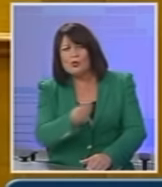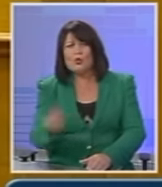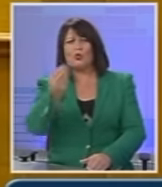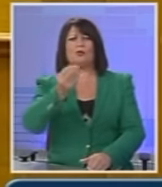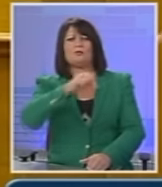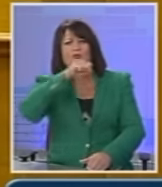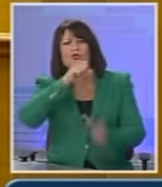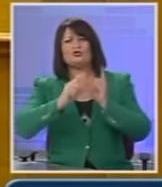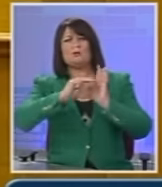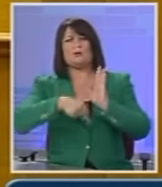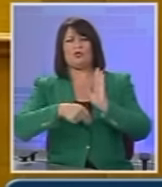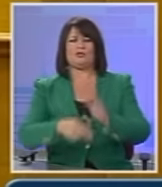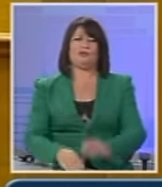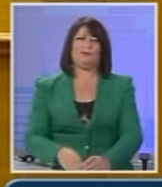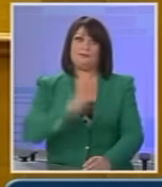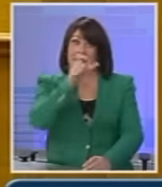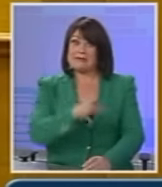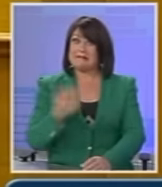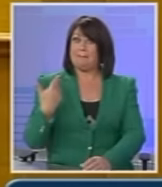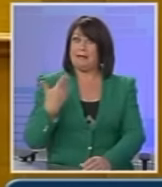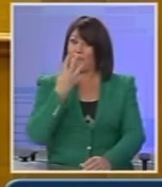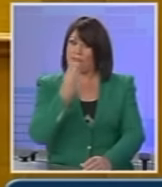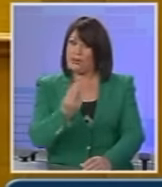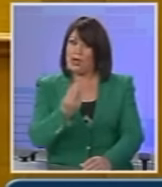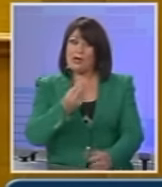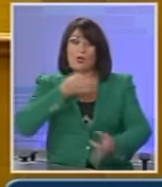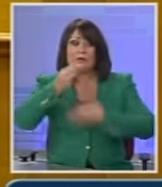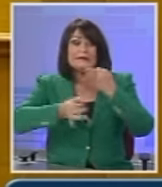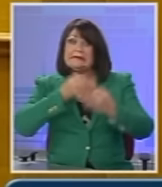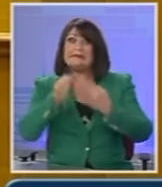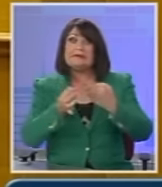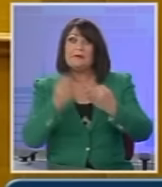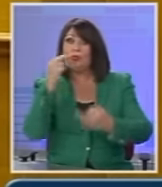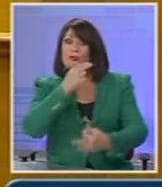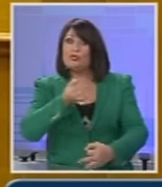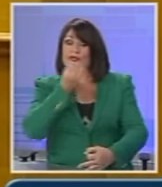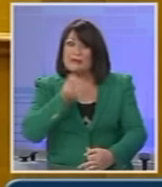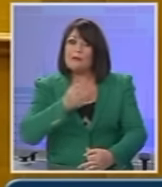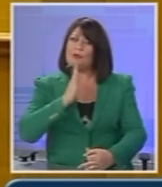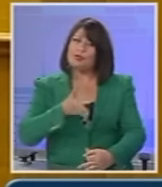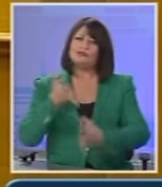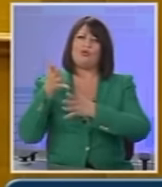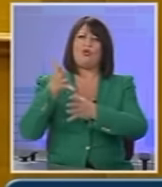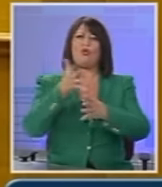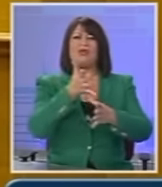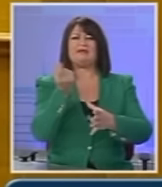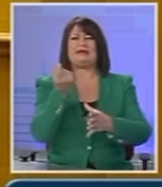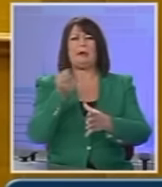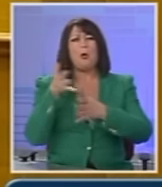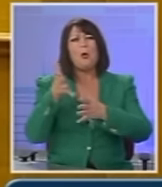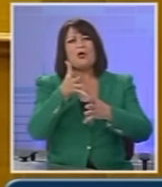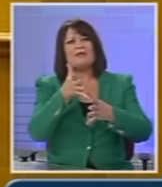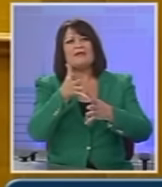λοιπόν αυτό που εσείς λέγατε στις προηγούμενες ομιλίες σας, ότι μπορείς να κοροϊδεύεις πολλούς για λίγο